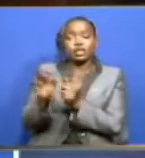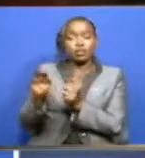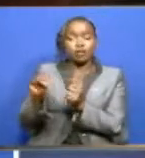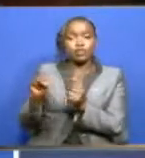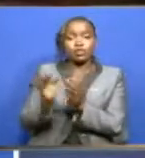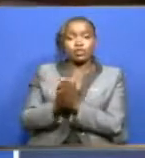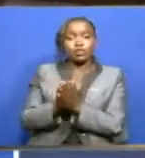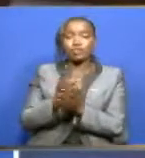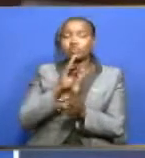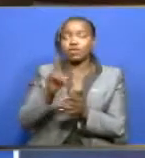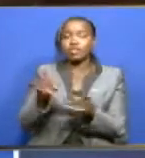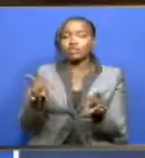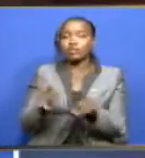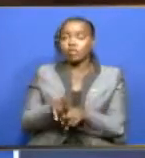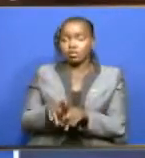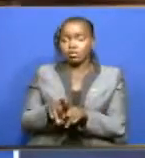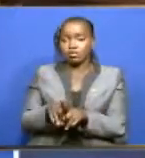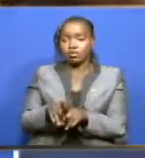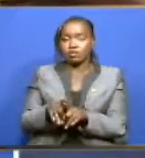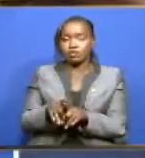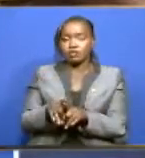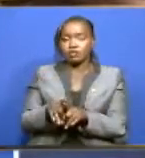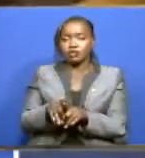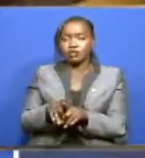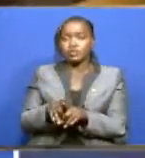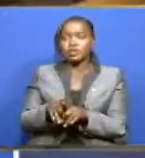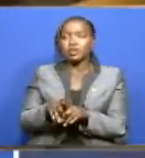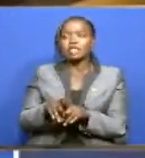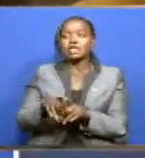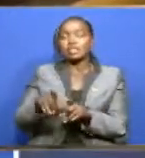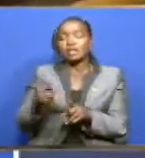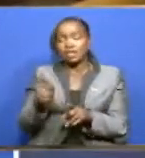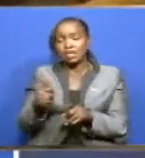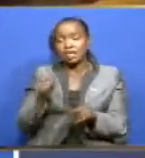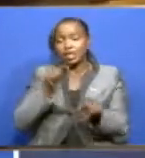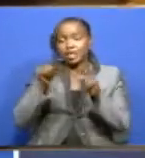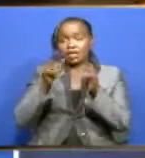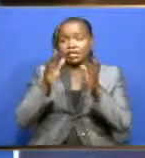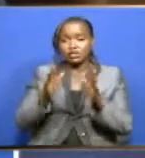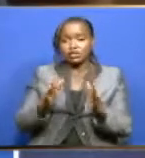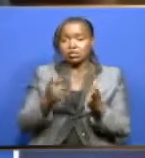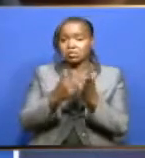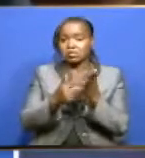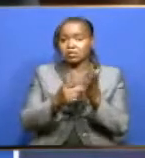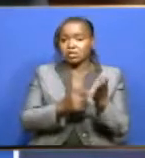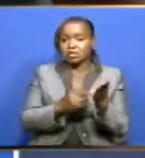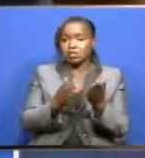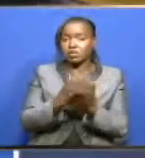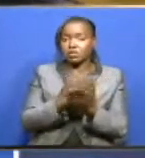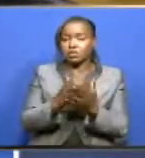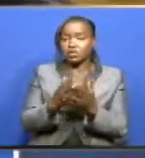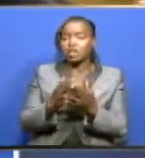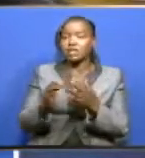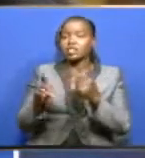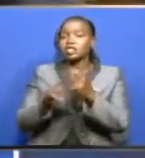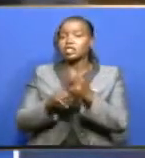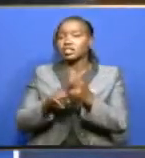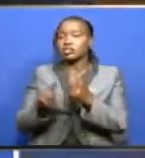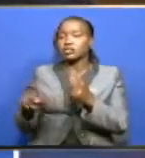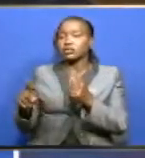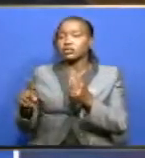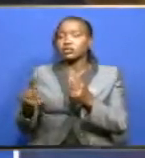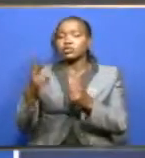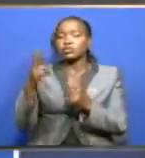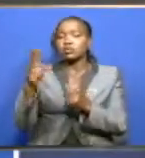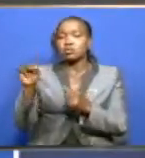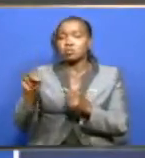wa kiasi kama hicho. Washtakiwa wenza waliachiliwa kwa dhamana za kati ya shilingi milioni 6 na shilingi milioni